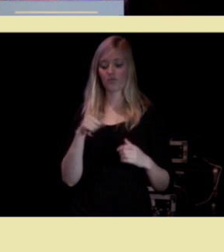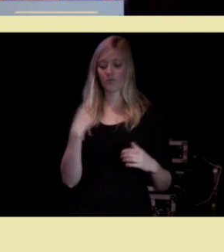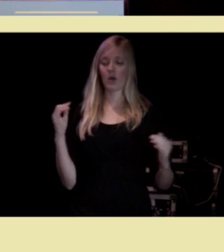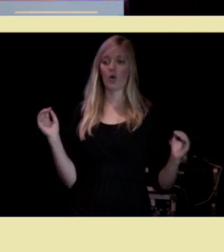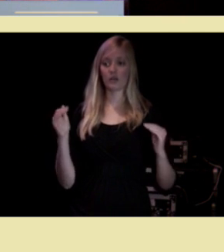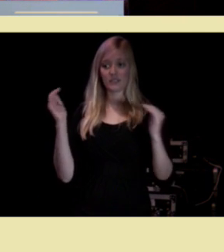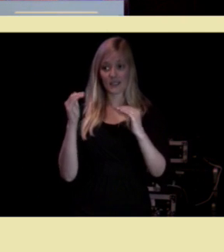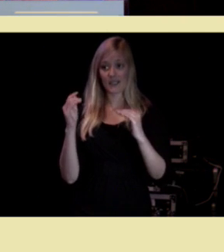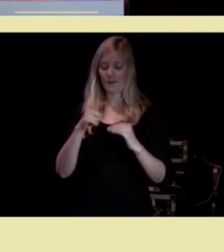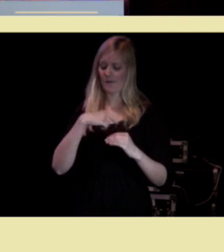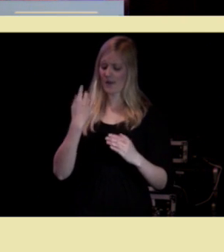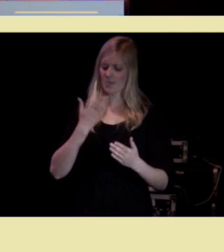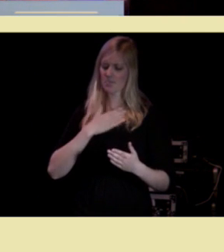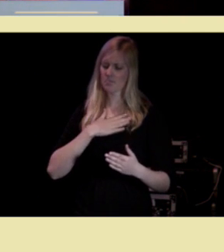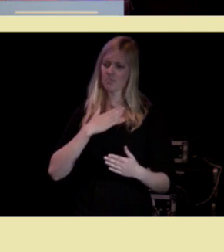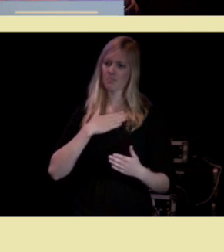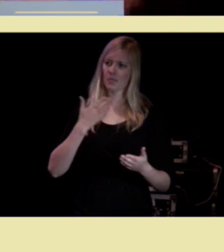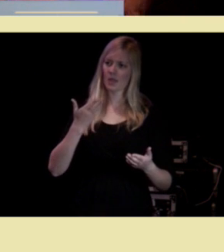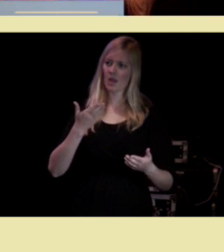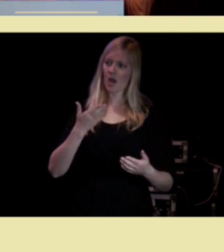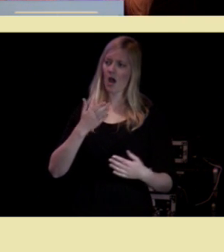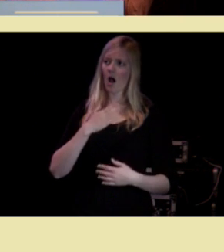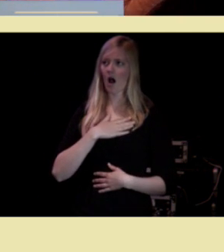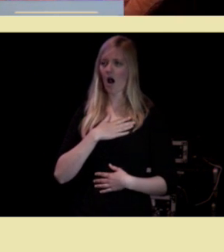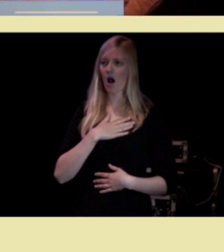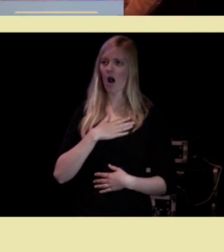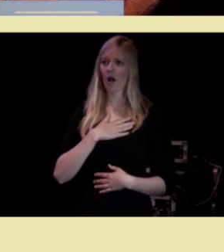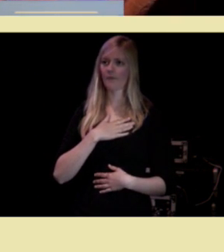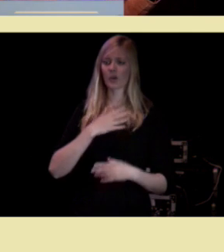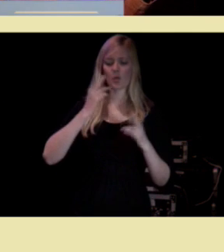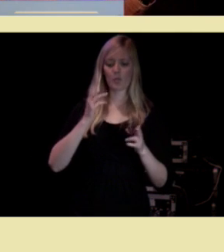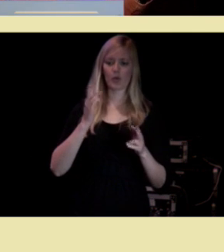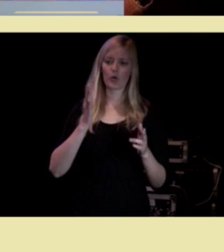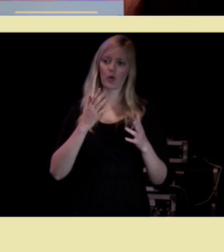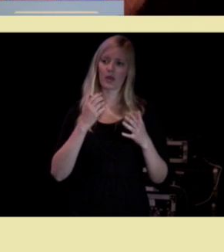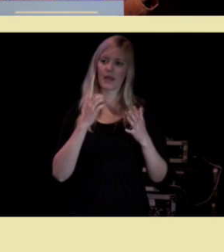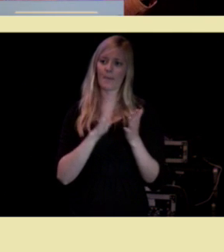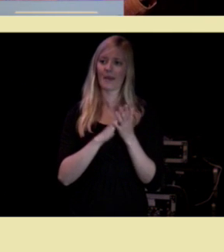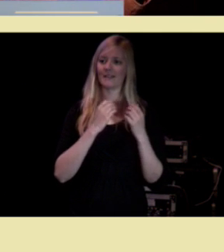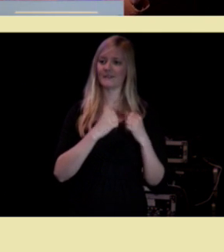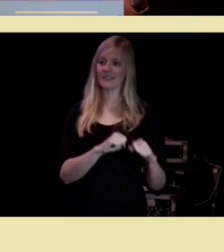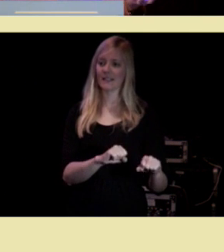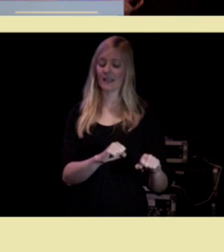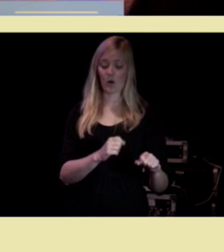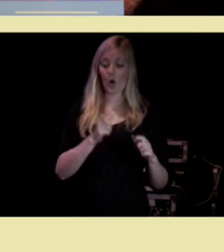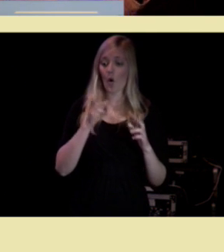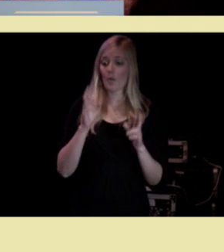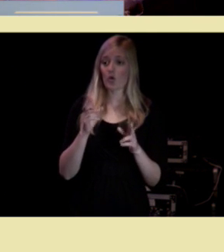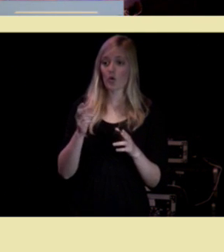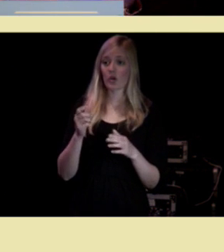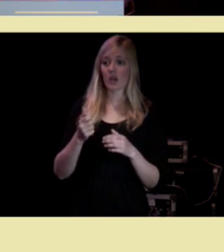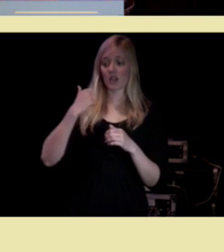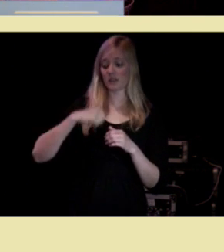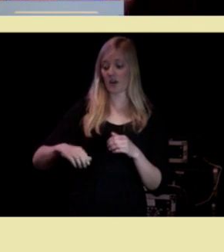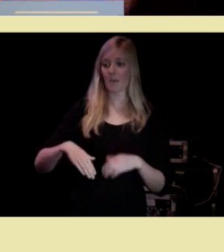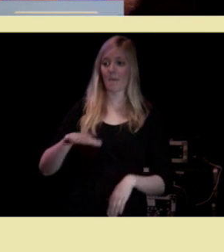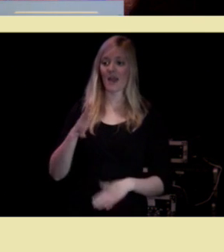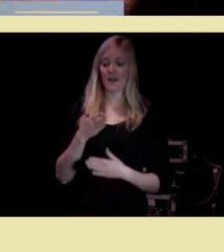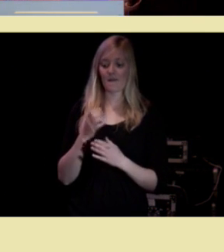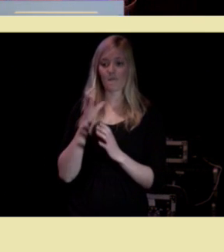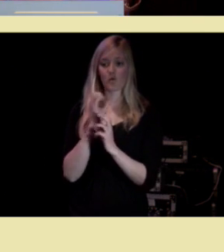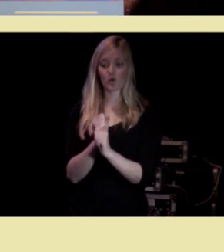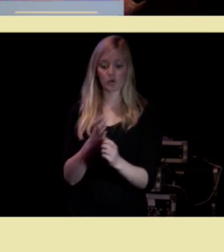ville ha på en måte brukermedvirkningen og ikke minst brukeransvaret mye mer i fokus og tygge